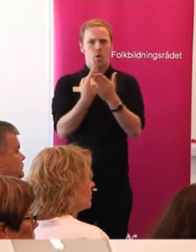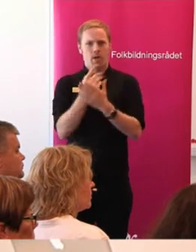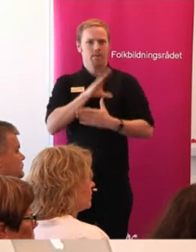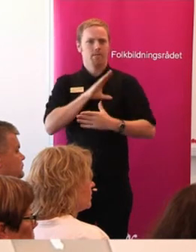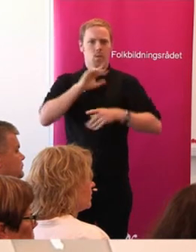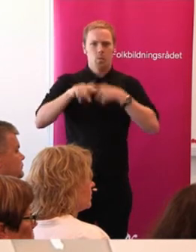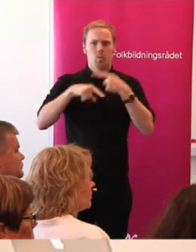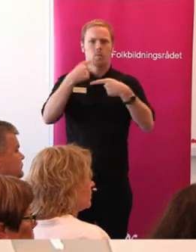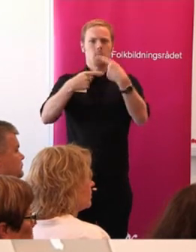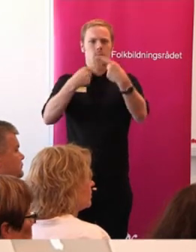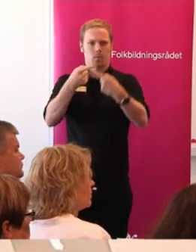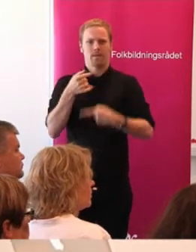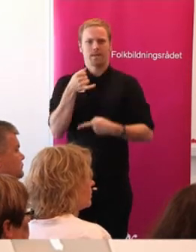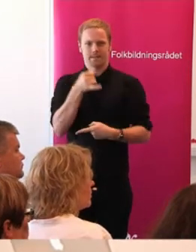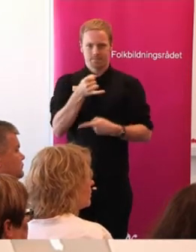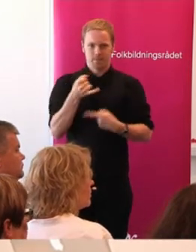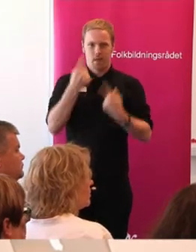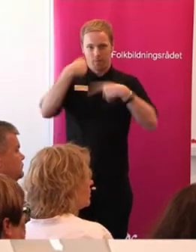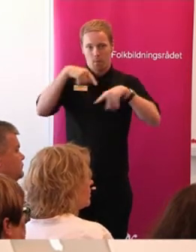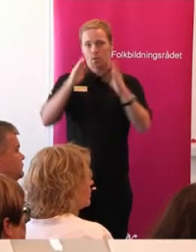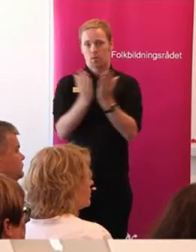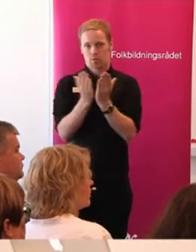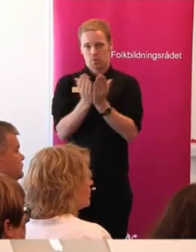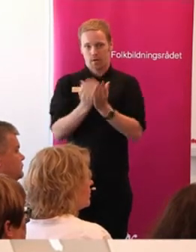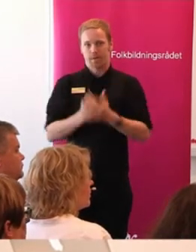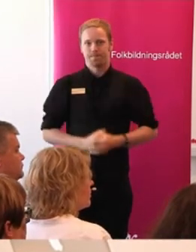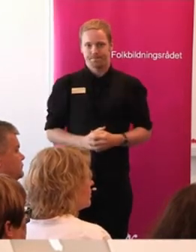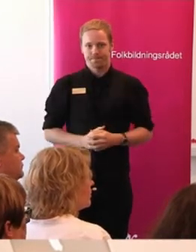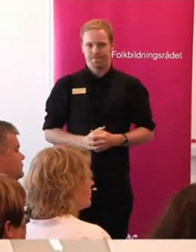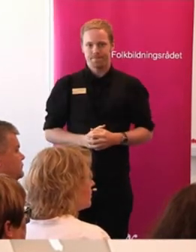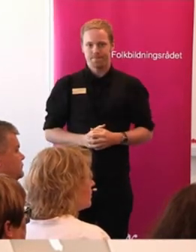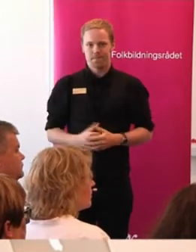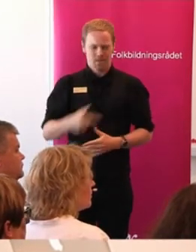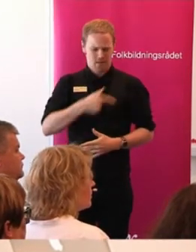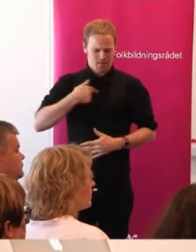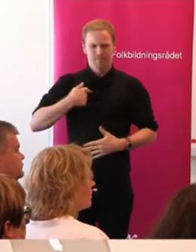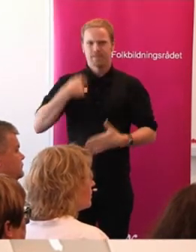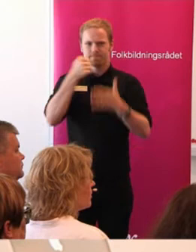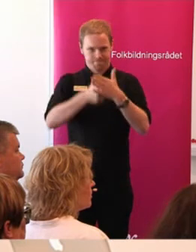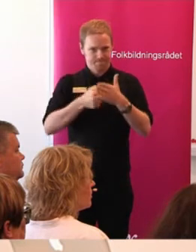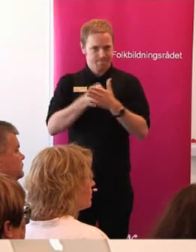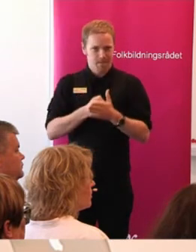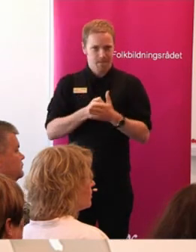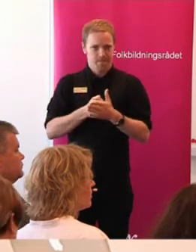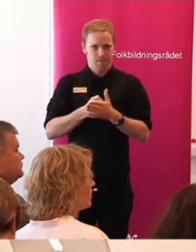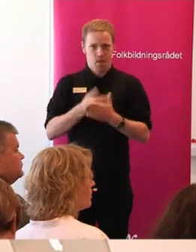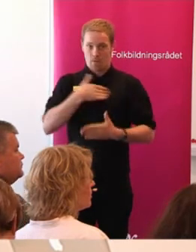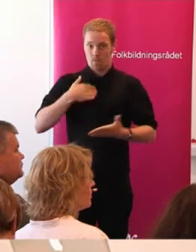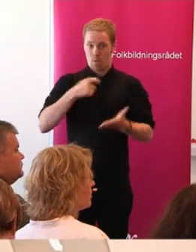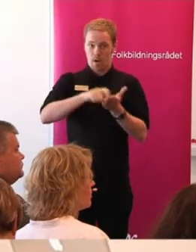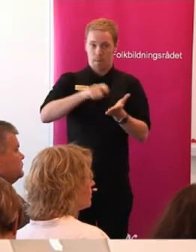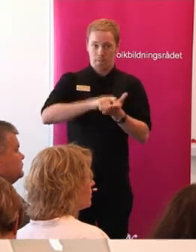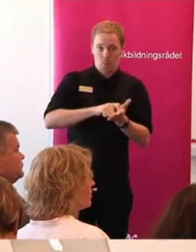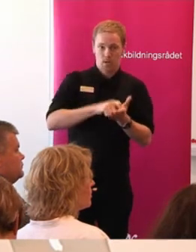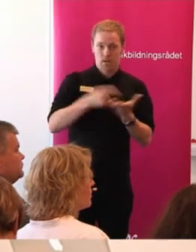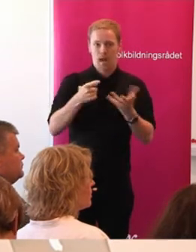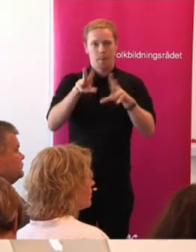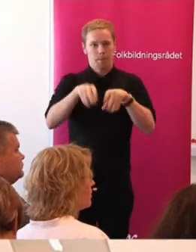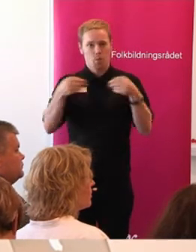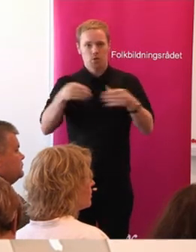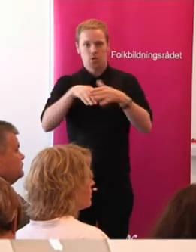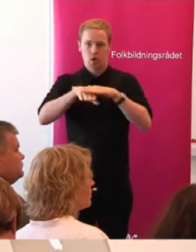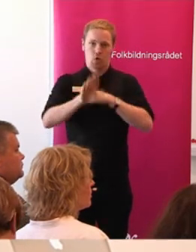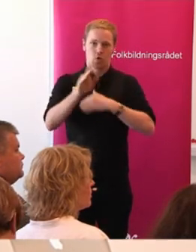folkhögskolan. Vi i rådet, vi gör vårt bästa i våra rapporter till regeringen, budgetunderlag och uppföljningar för